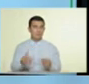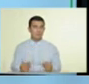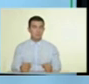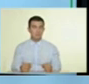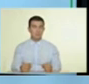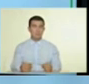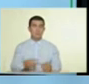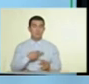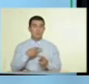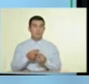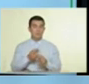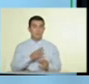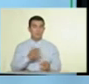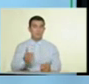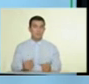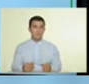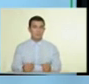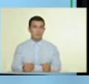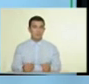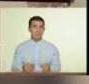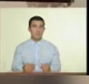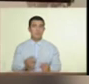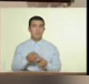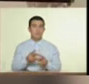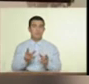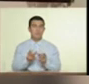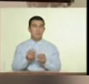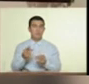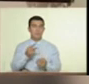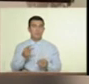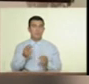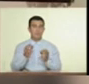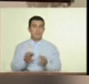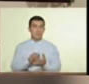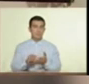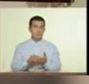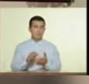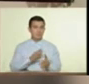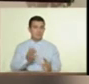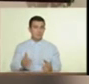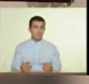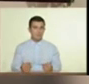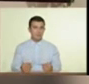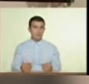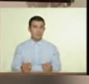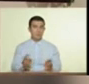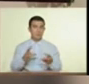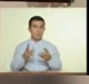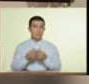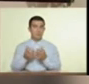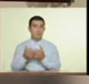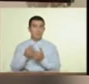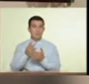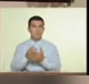Sizda ham shunday natija chiqqan bo'lsa, siz bu tenglamani to'g'ri bajargan bo'lasiz. Xo'sh, misollar yechishda davom